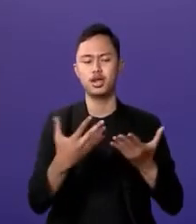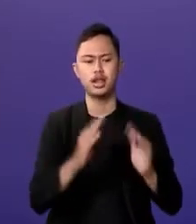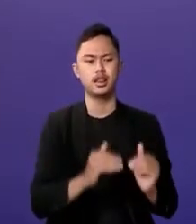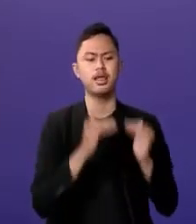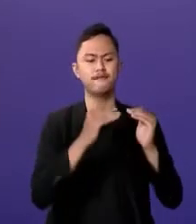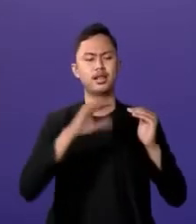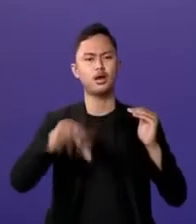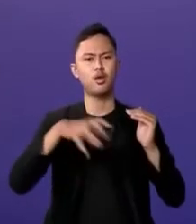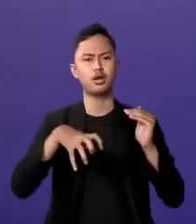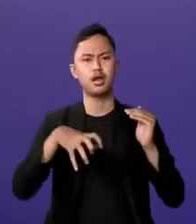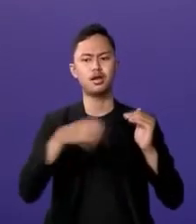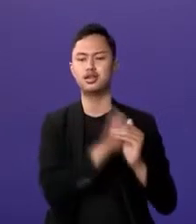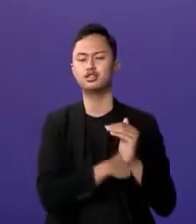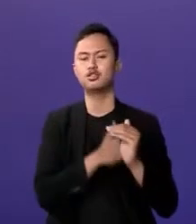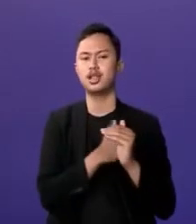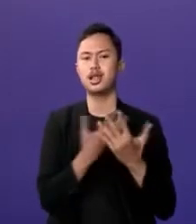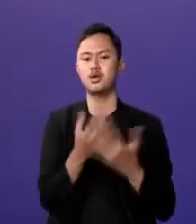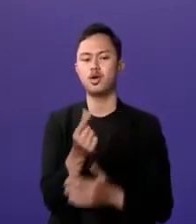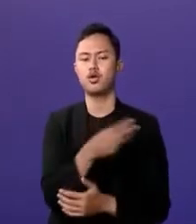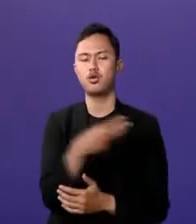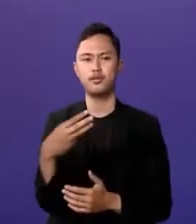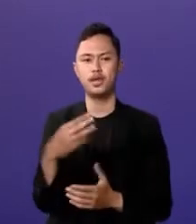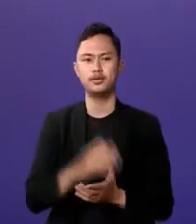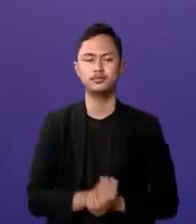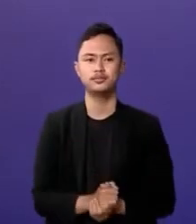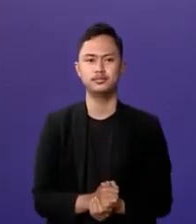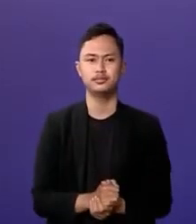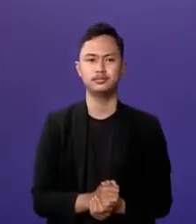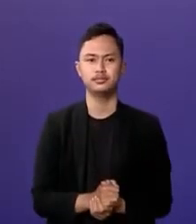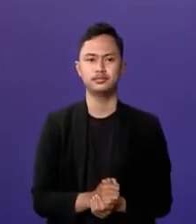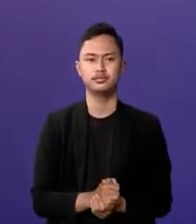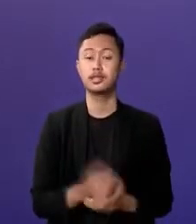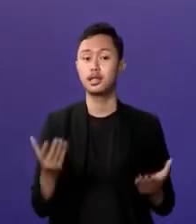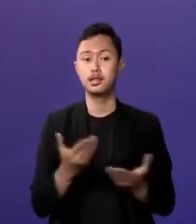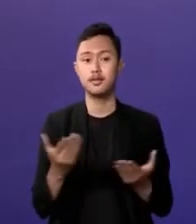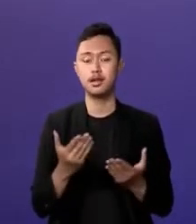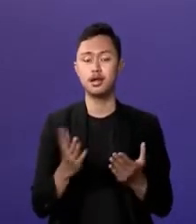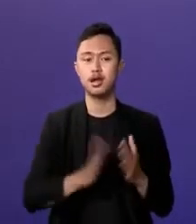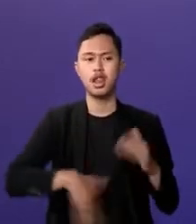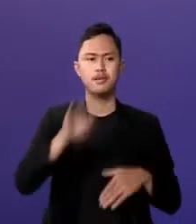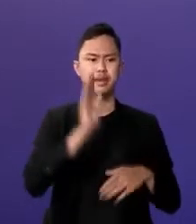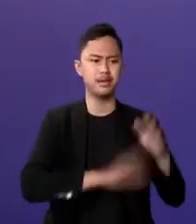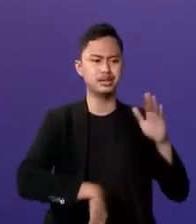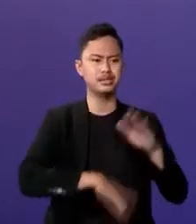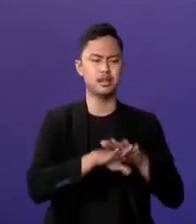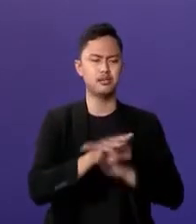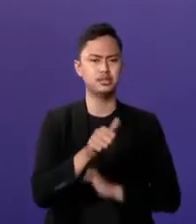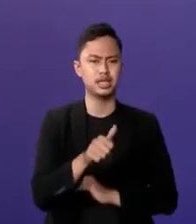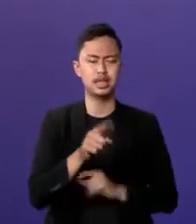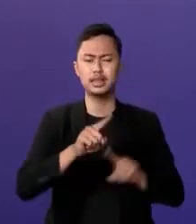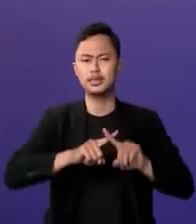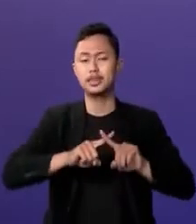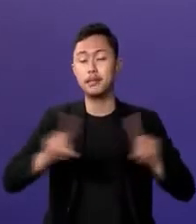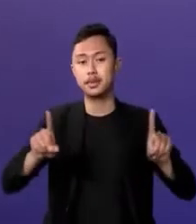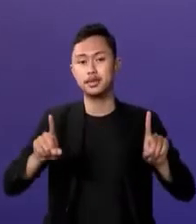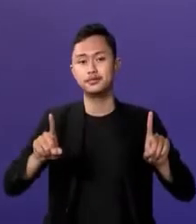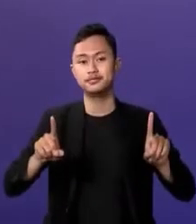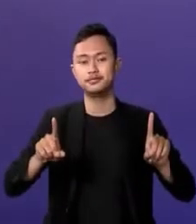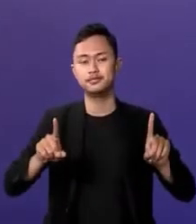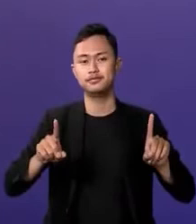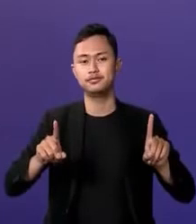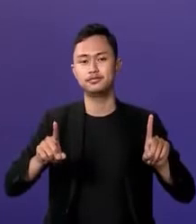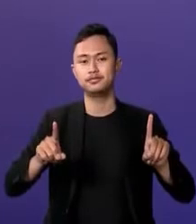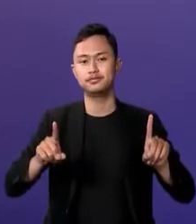di tingkat keluarga sosial atau ekonomi secara lebih optimal namun tanpa